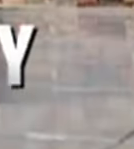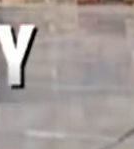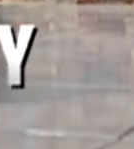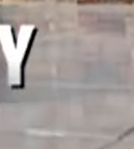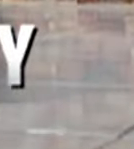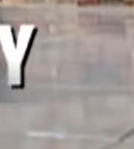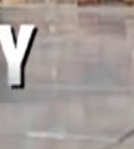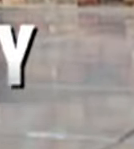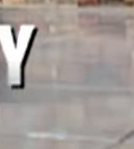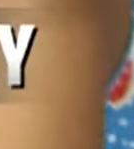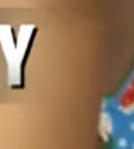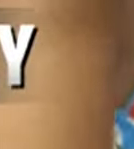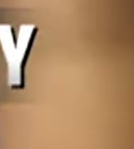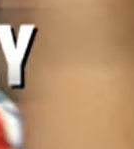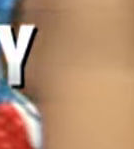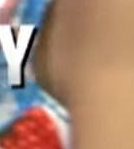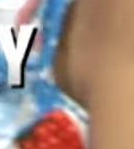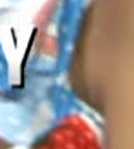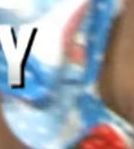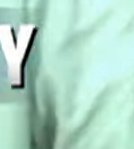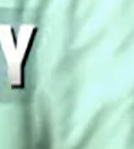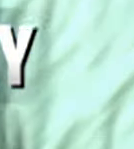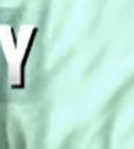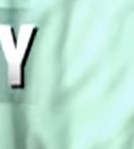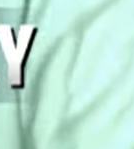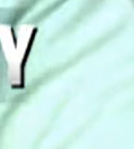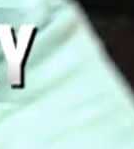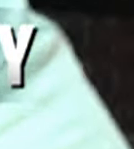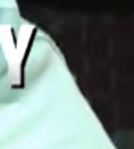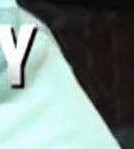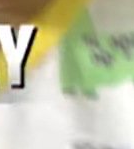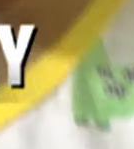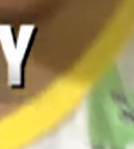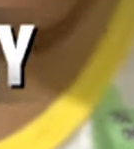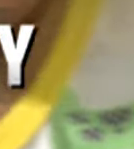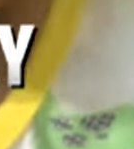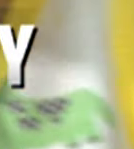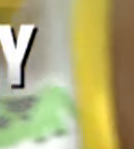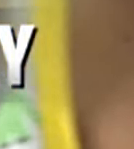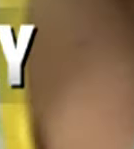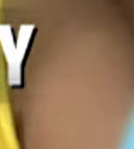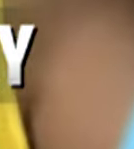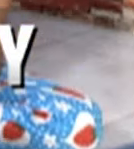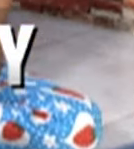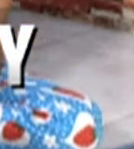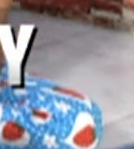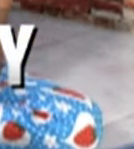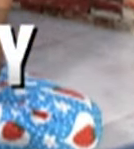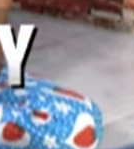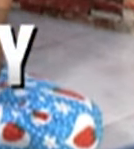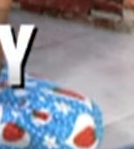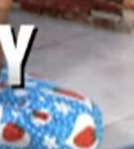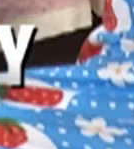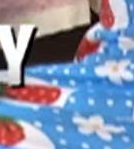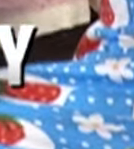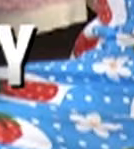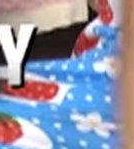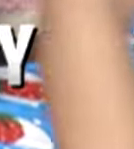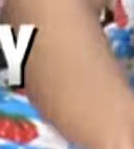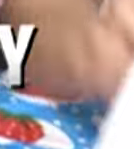sasabi ni Doc, delay sa pagtayo, paglalakad at pagsasalita ng mga bata. Ano-ano ba ang mga dahilan? Isa-isahin yan ni Doc